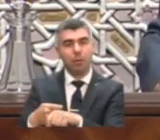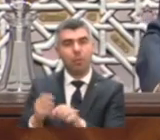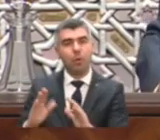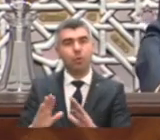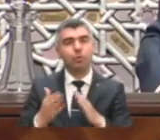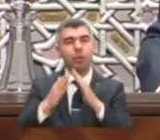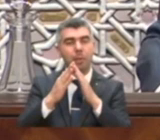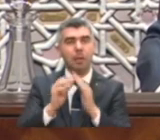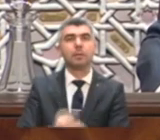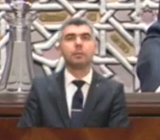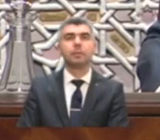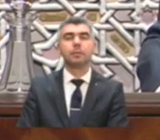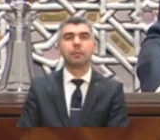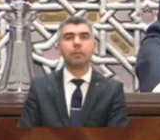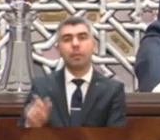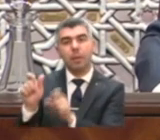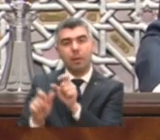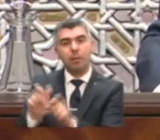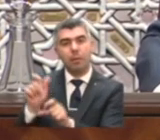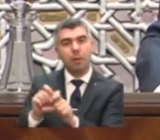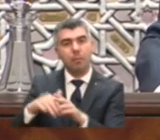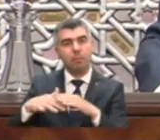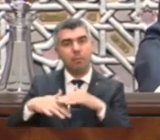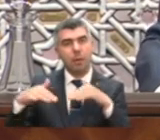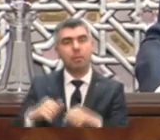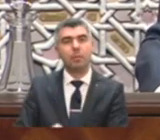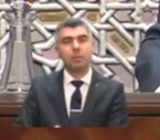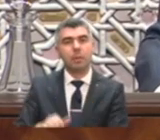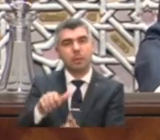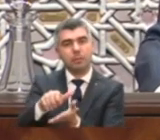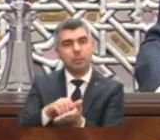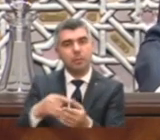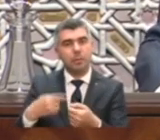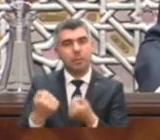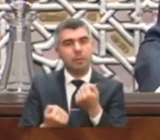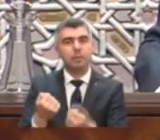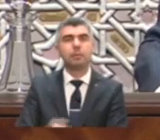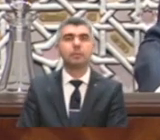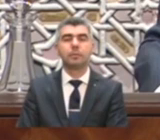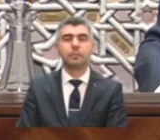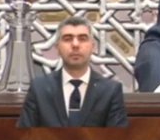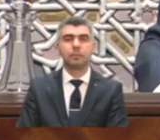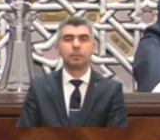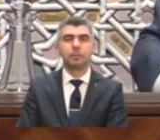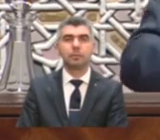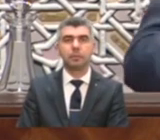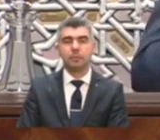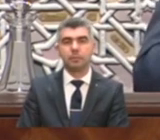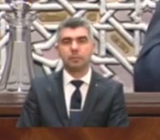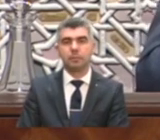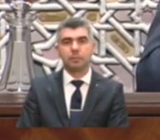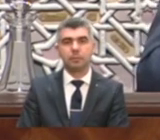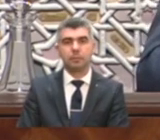والجبلي للسيدات والسادة النواب المحترمين عن فريق الأصالة والمعاصرة. تفضل سيد النائب المحترم.